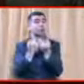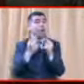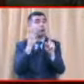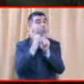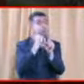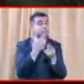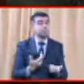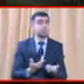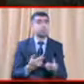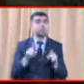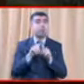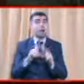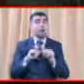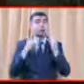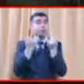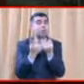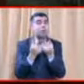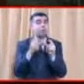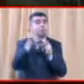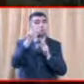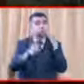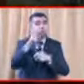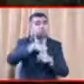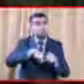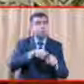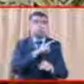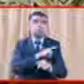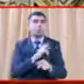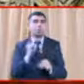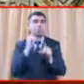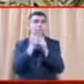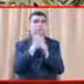للاكاديميات ومع مجموعه كبيره من التلاميذ. شكرا سيدي الوزير، انتهى الوقت.